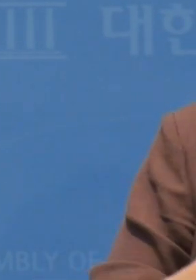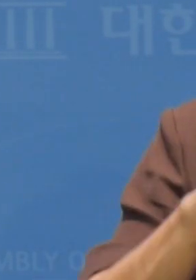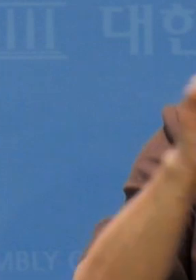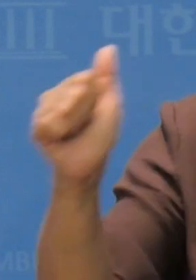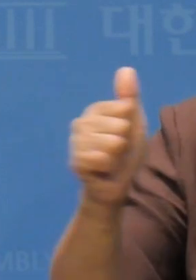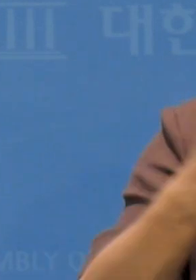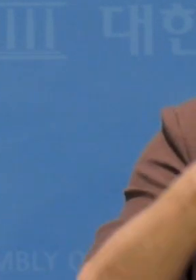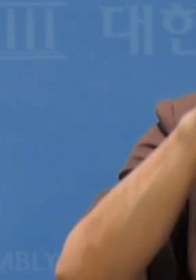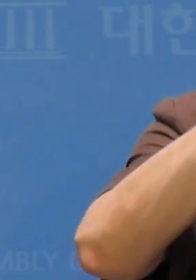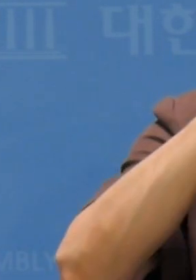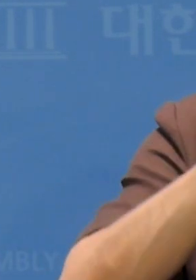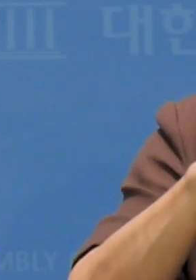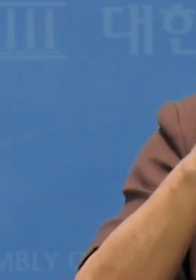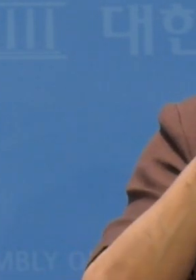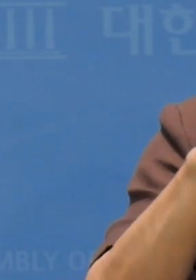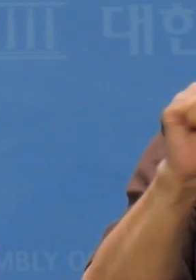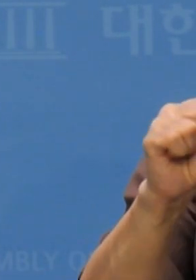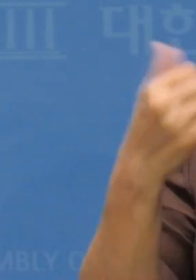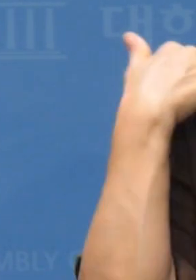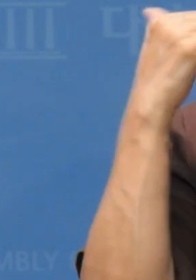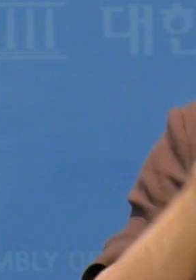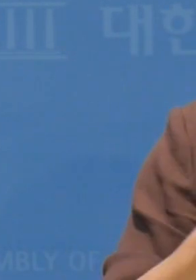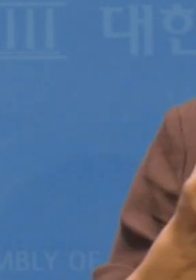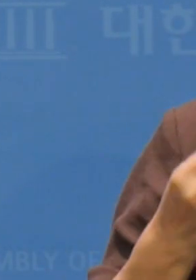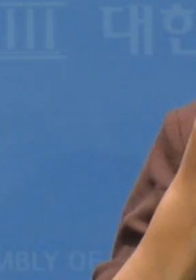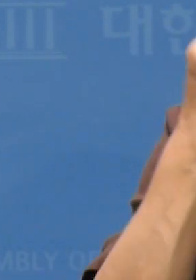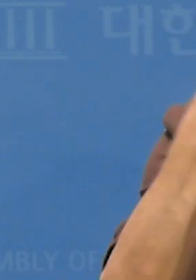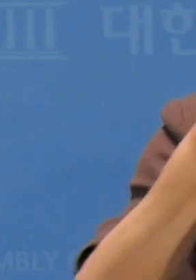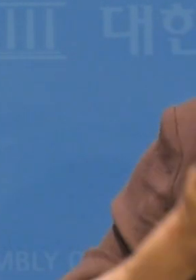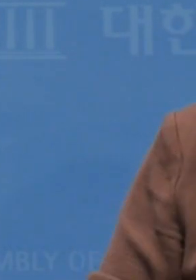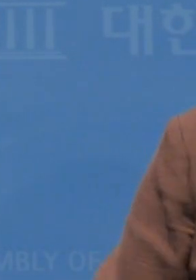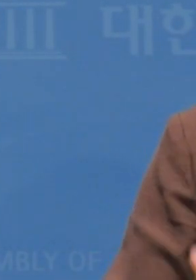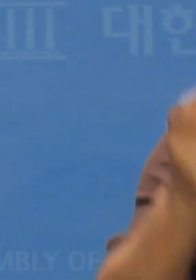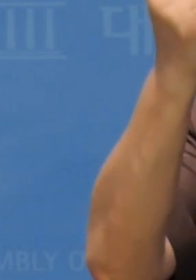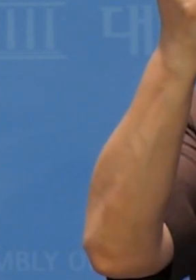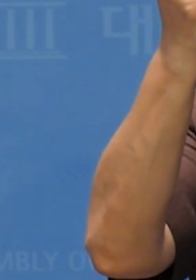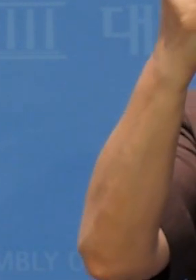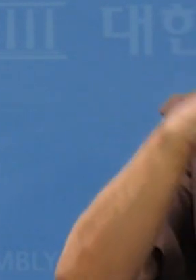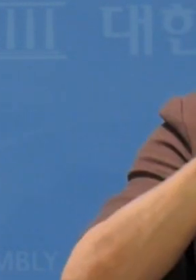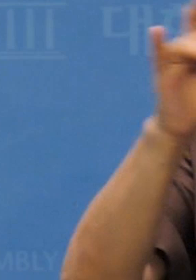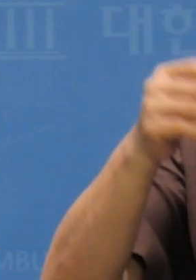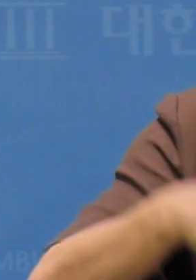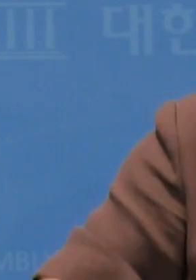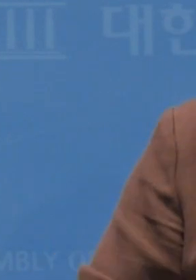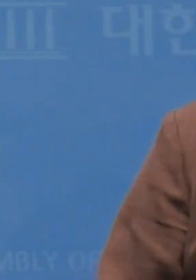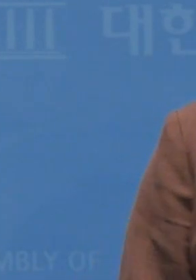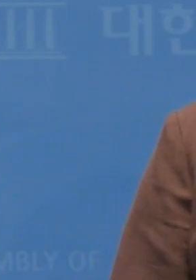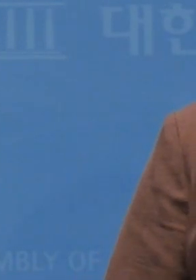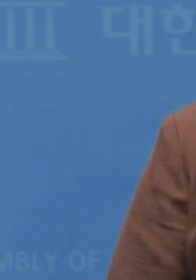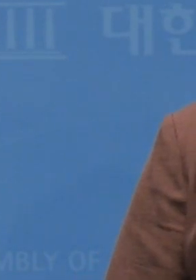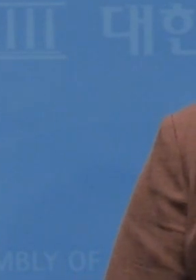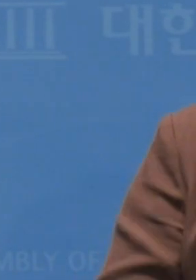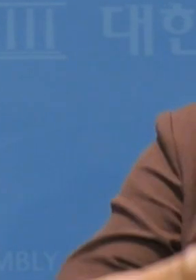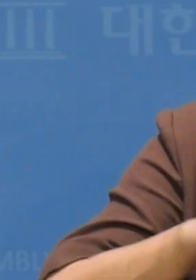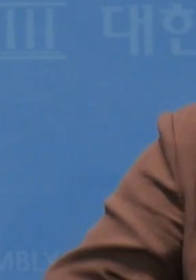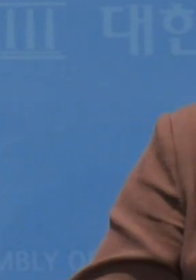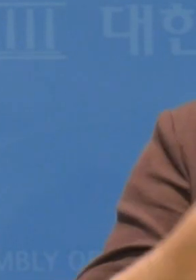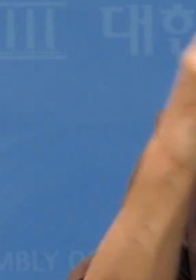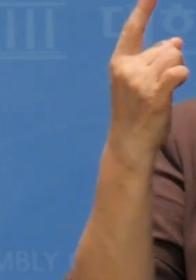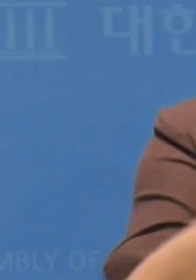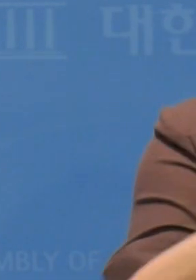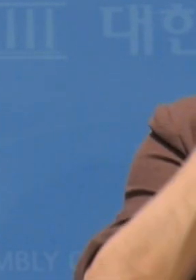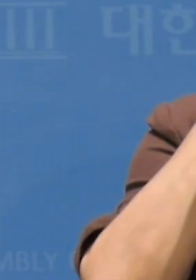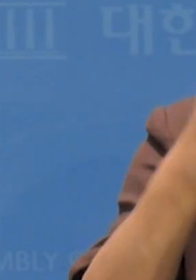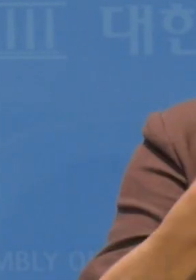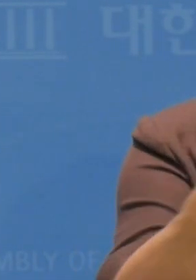국민의 방송 KBS 거듭나게 할 사장을 하루빨리 선임하고 스스로 개혁하지